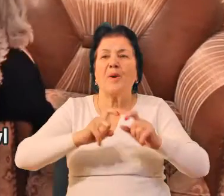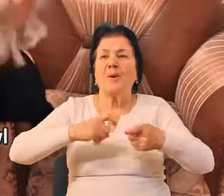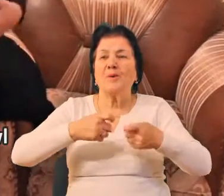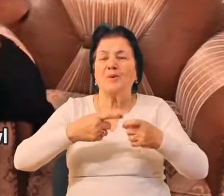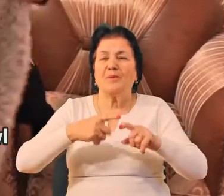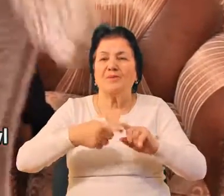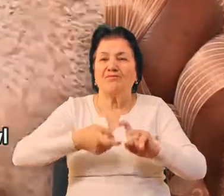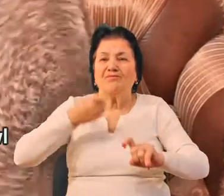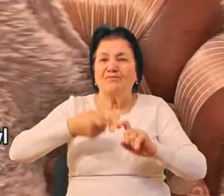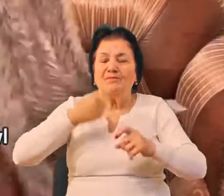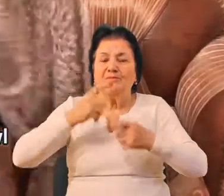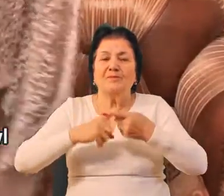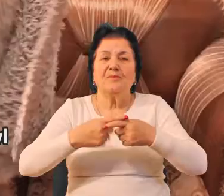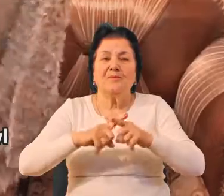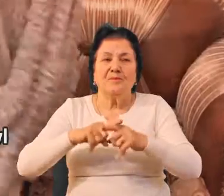Kurçukla hazırlanmış şal.